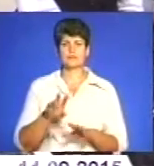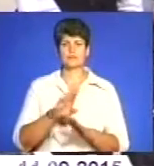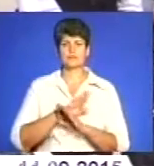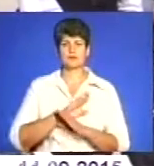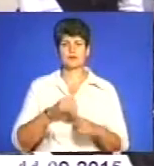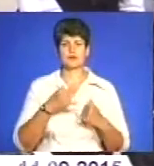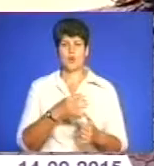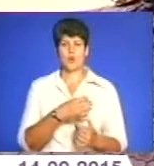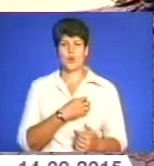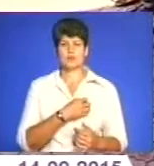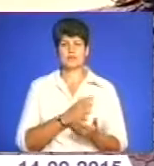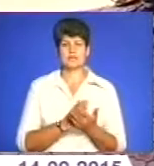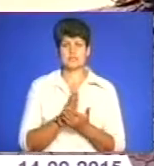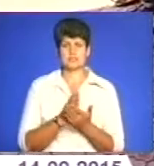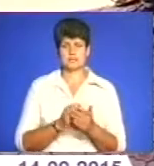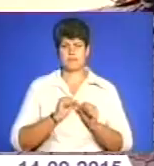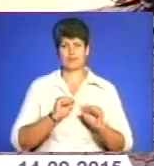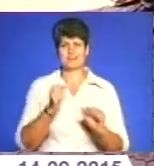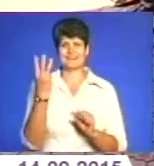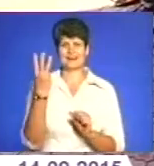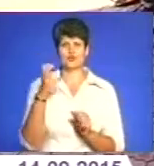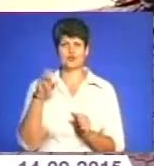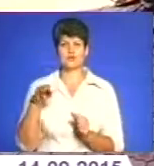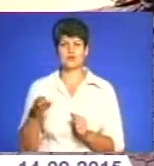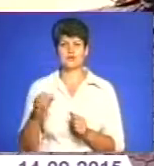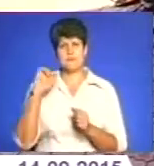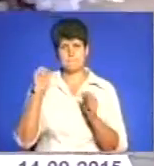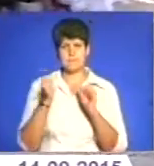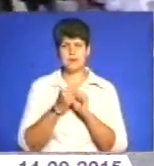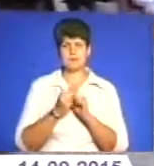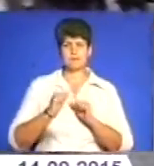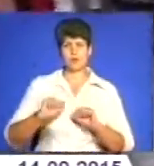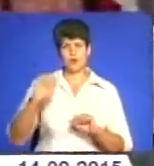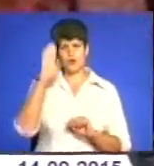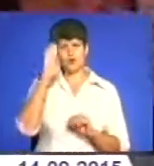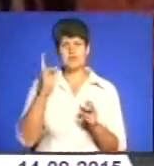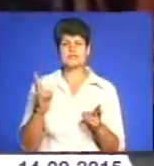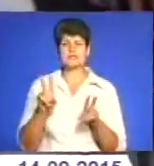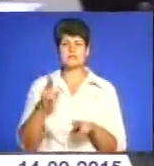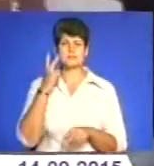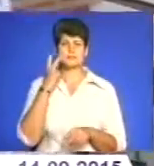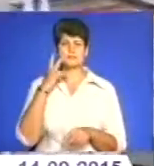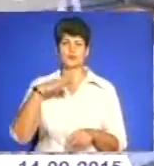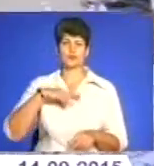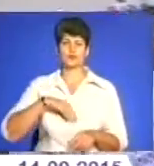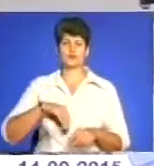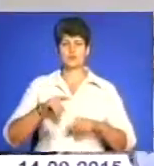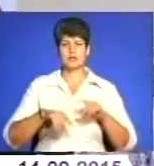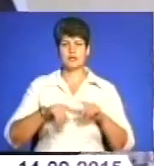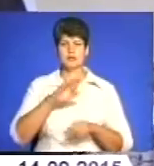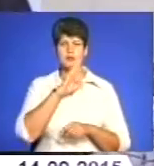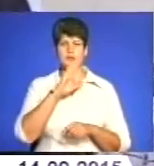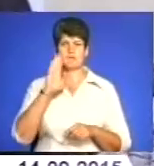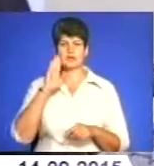орденом за мужність третього ступеня. Пам'ять про героя назавжди залишиться у душах його рідних, матері та